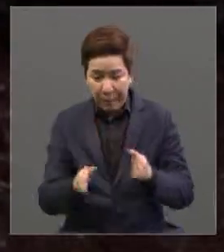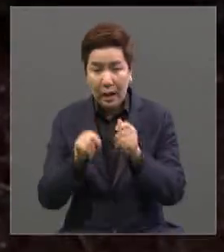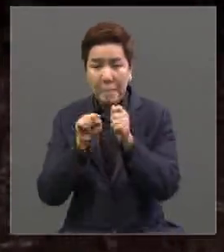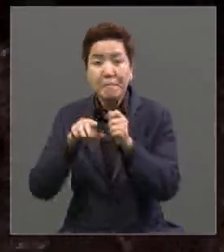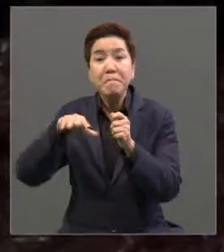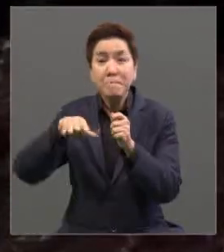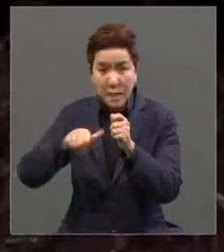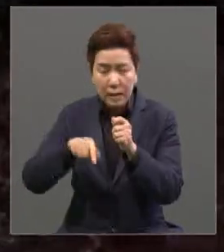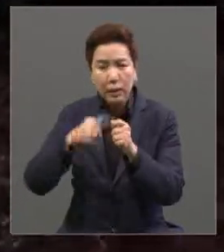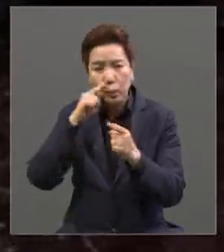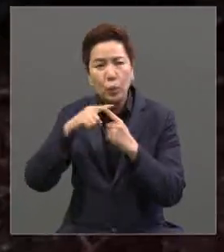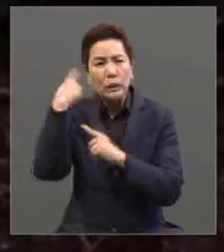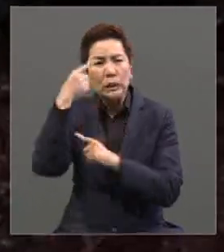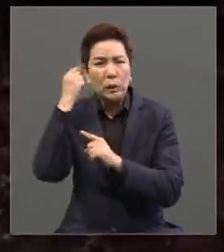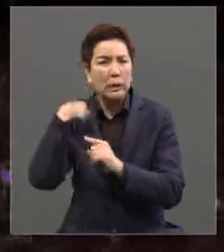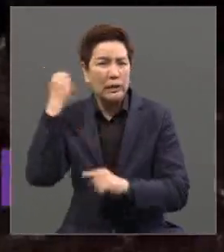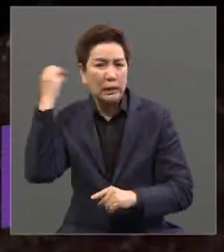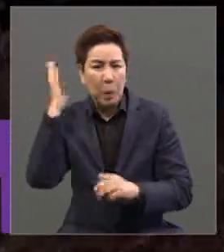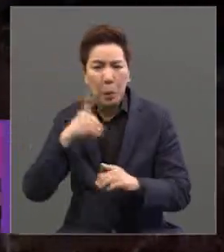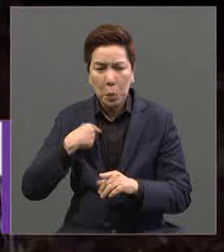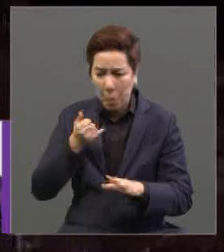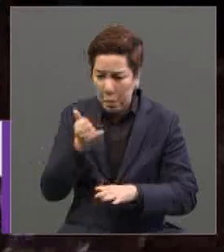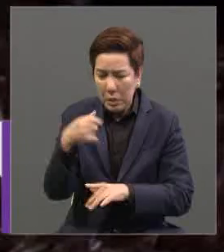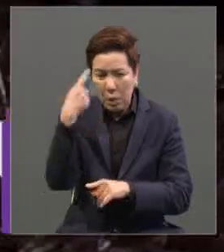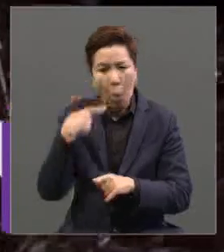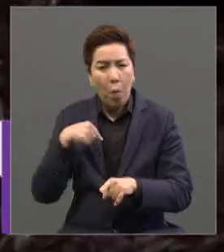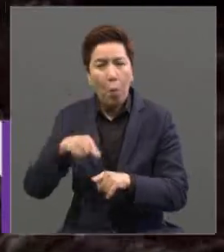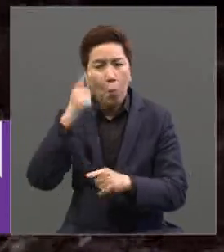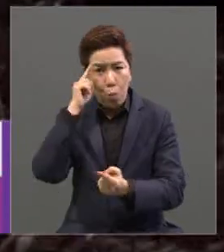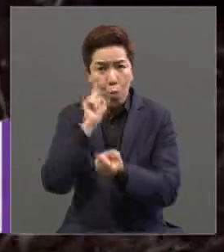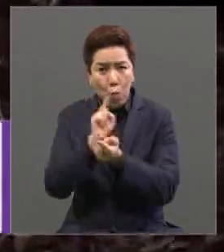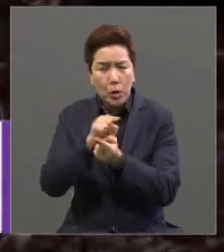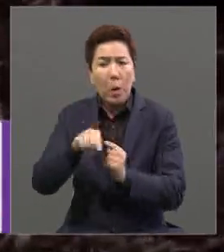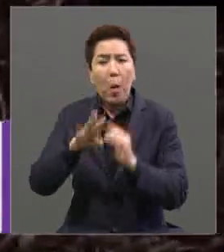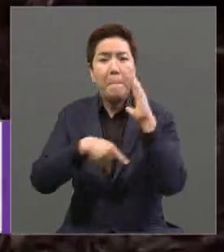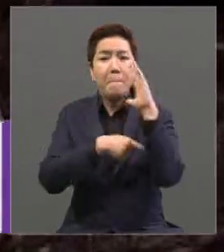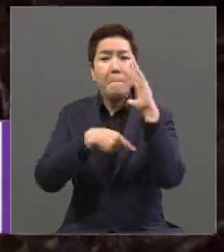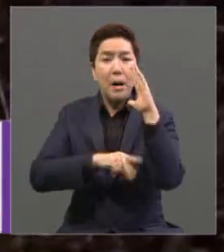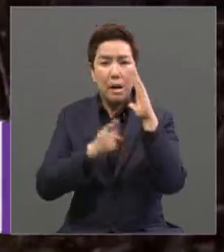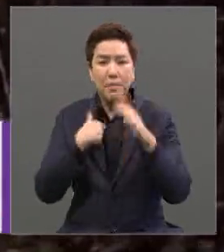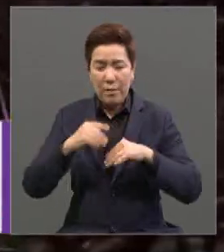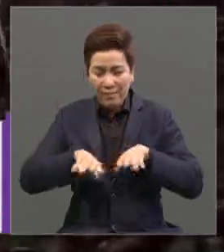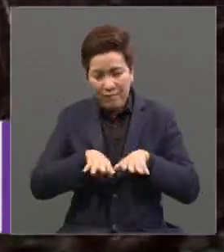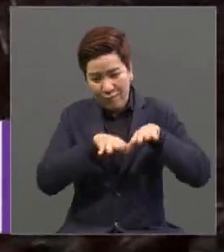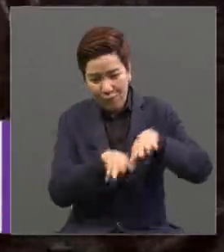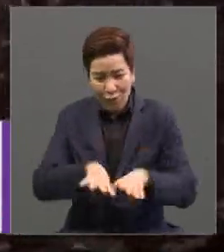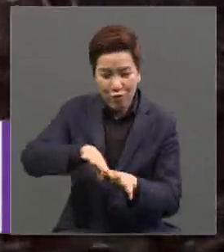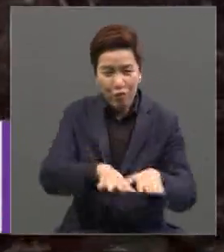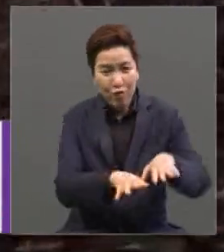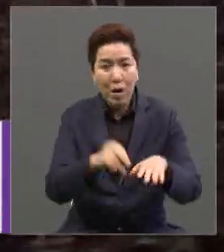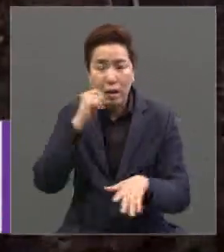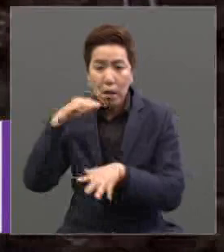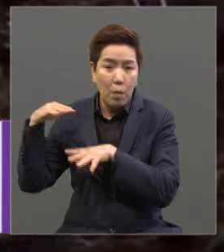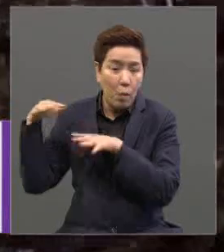ภอเมืองพังงาที่เป็นแหล่งท่องเที่ยวแนวผจญภัยนะครับที่นั่นเนี่ยหลายคนรู้จักดีนะครับว่าเป็นมีการล่องแพยางนะพบว่